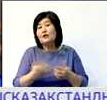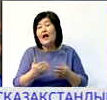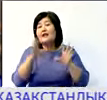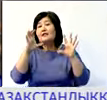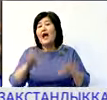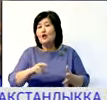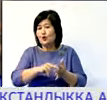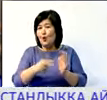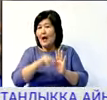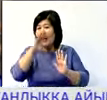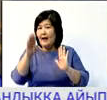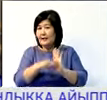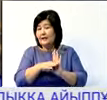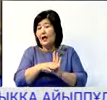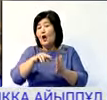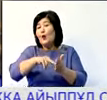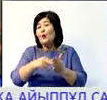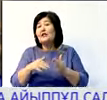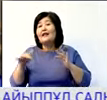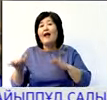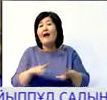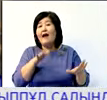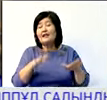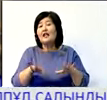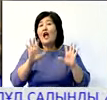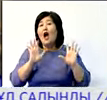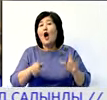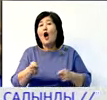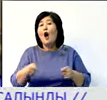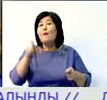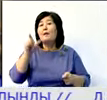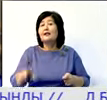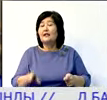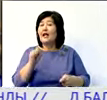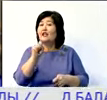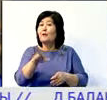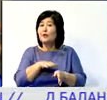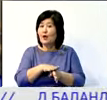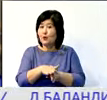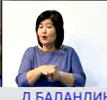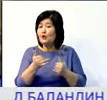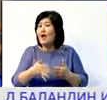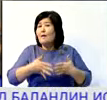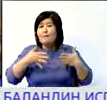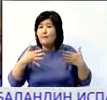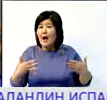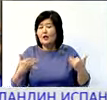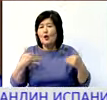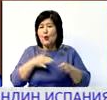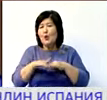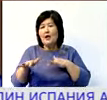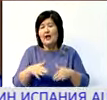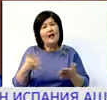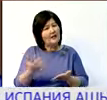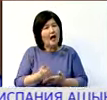жобасында көзделген шараларды президенттің тапсырмасын орындау үшін барынша толық шаралар болып